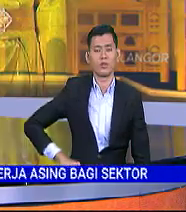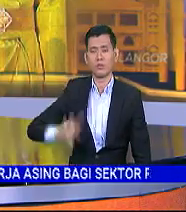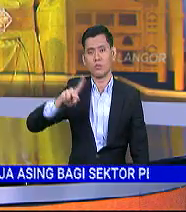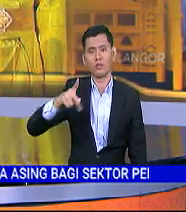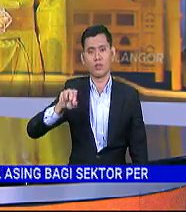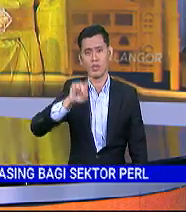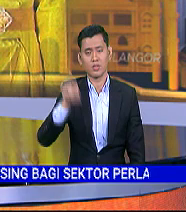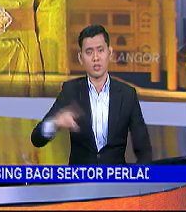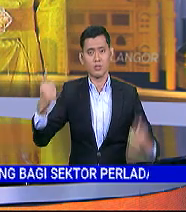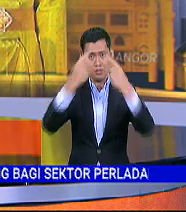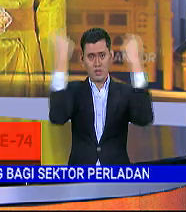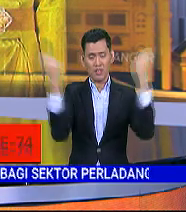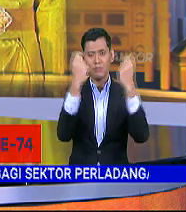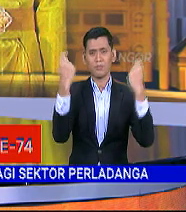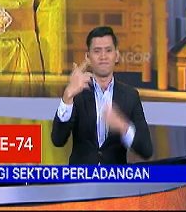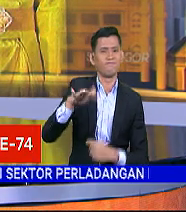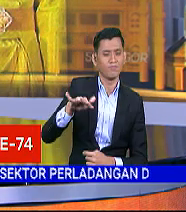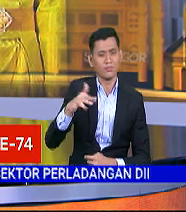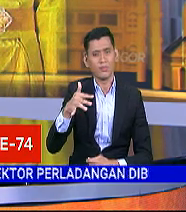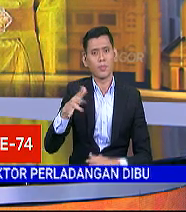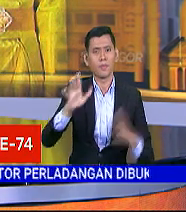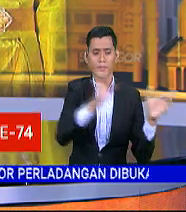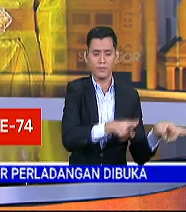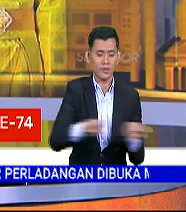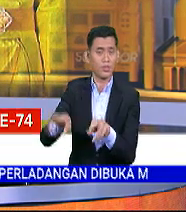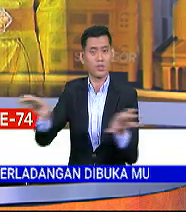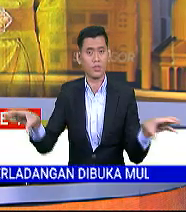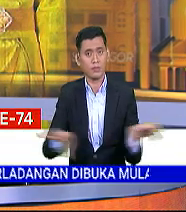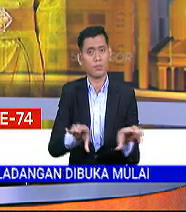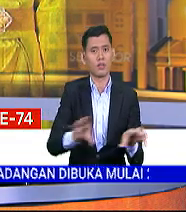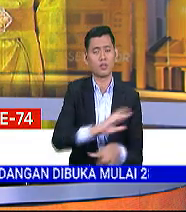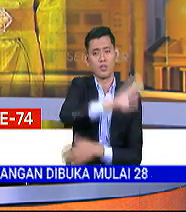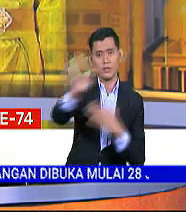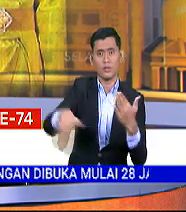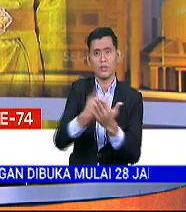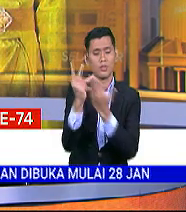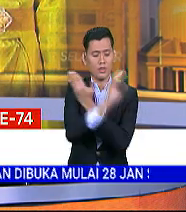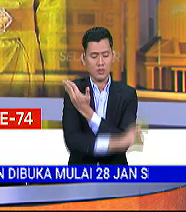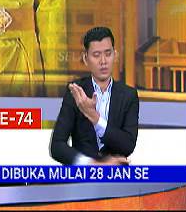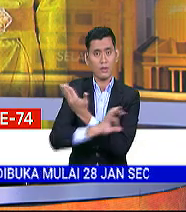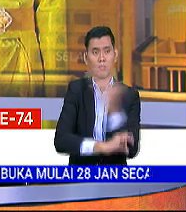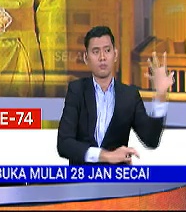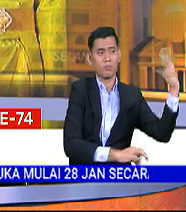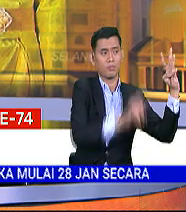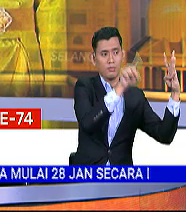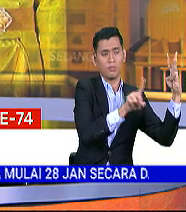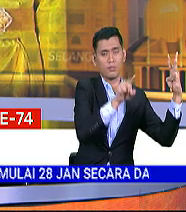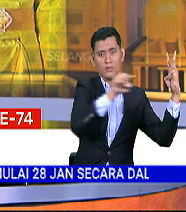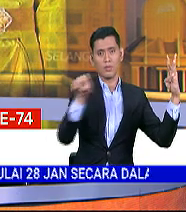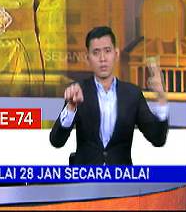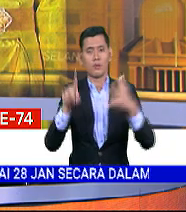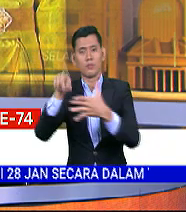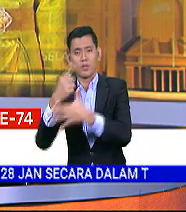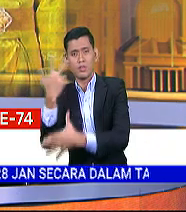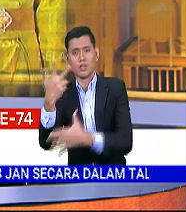sederhana. Beberapa program dirancang akan diadakan di satu-satu kawasan di seluruh negeri bermula 14 Januari sehingga Mac tanpa